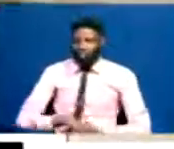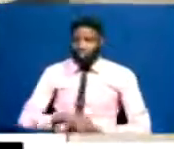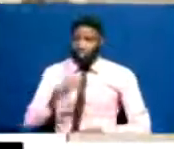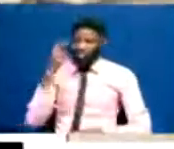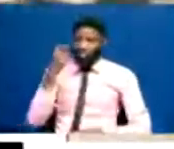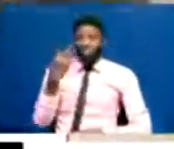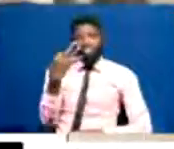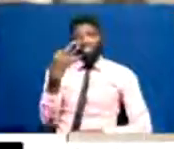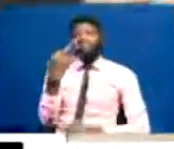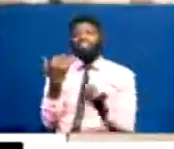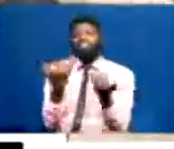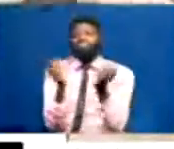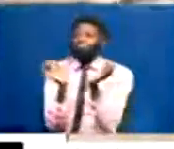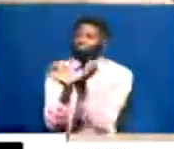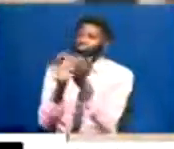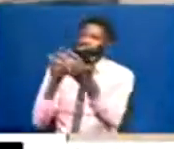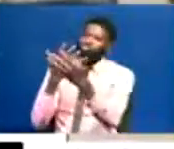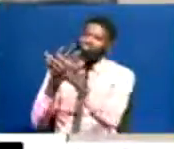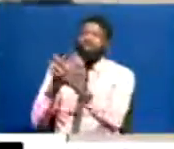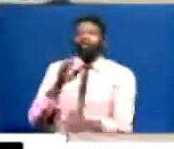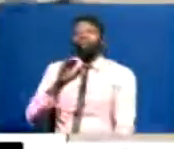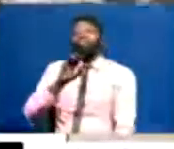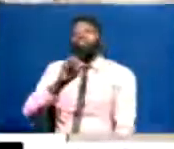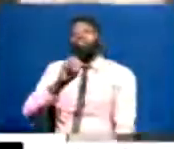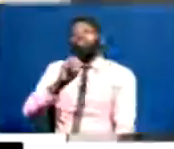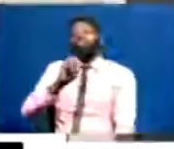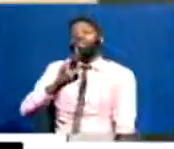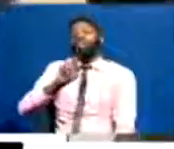wanazuiliwa katika kituo cha polisi cha Mudhaiga wakisubiri